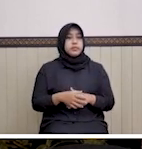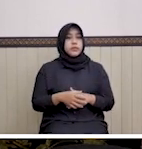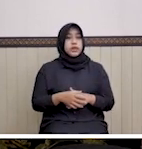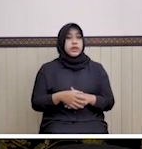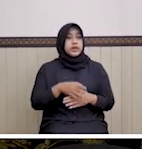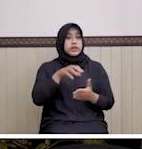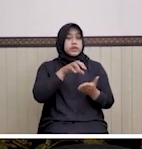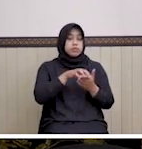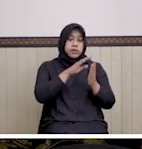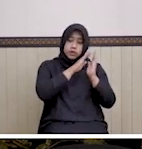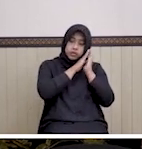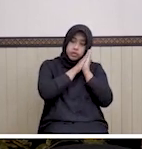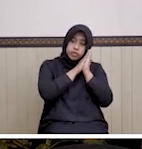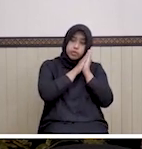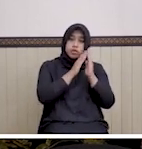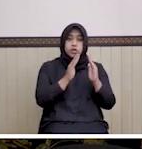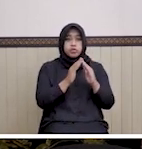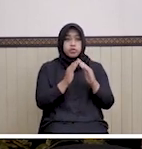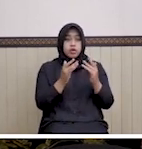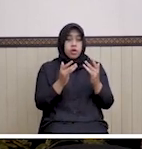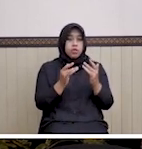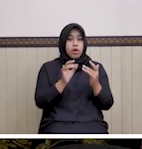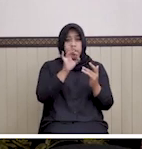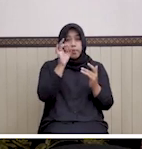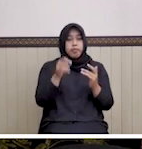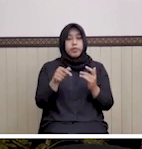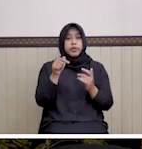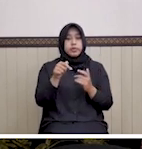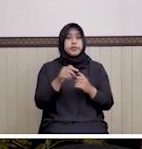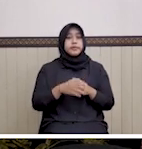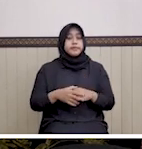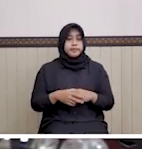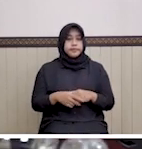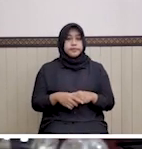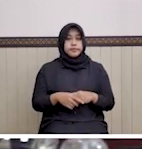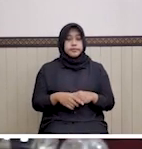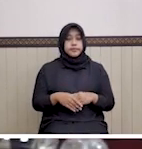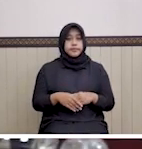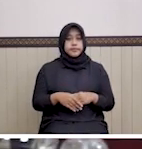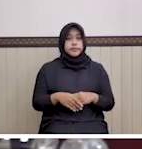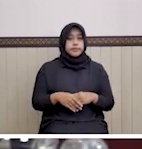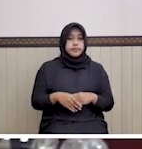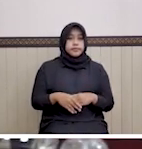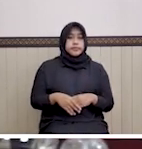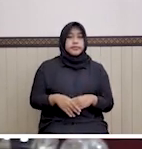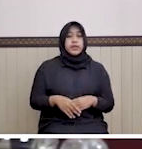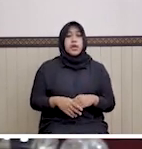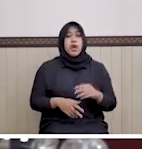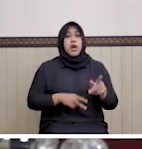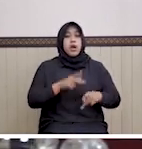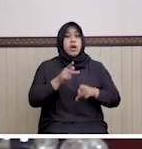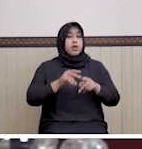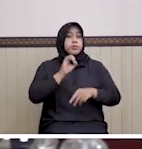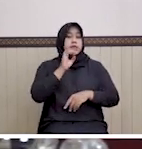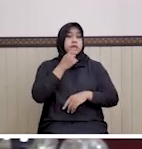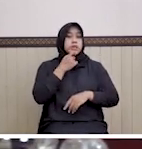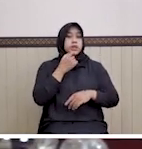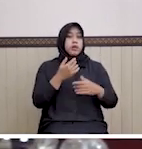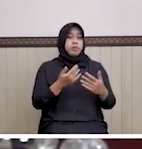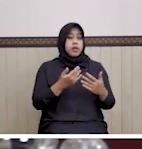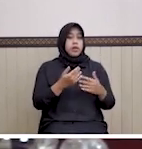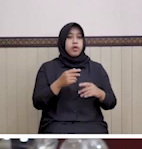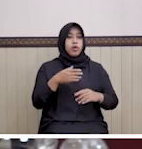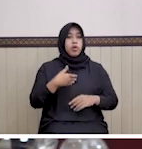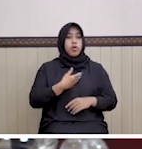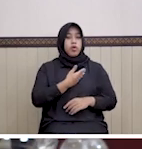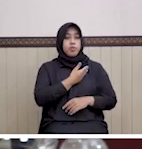tempat tidur yang layak kah atau apapun lah itu ya Jadi kalau berbicara tentang